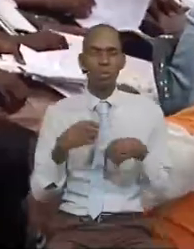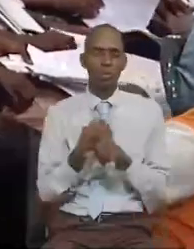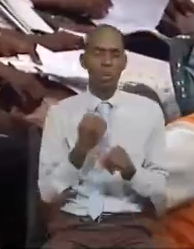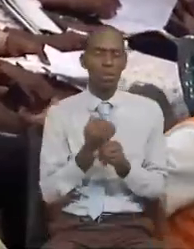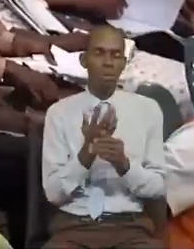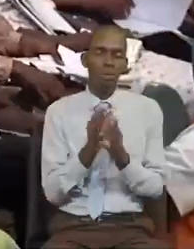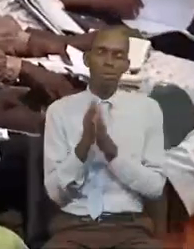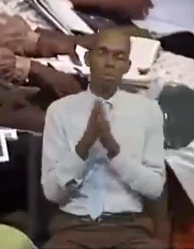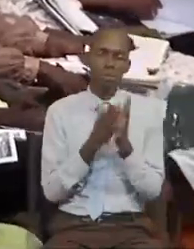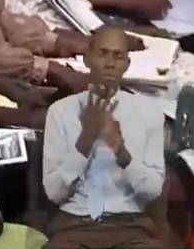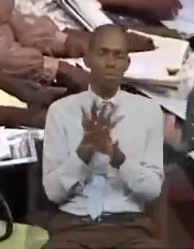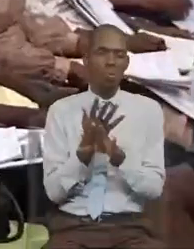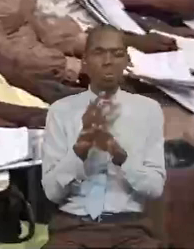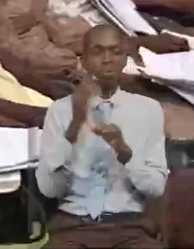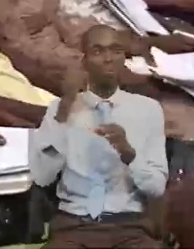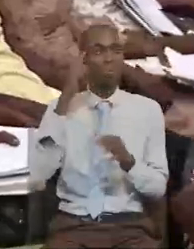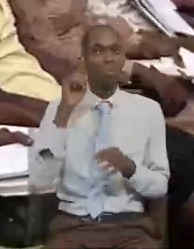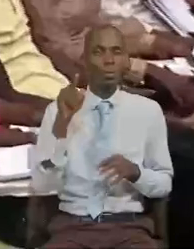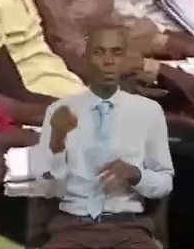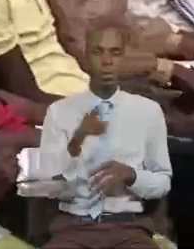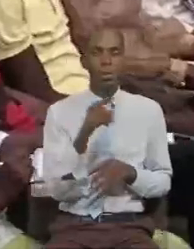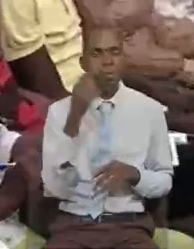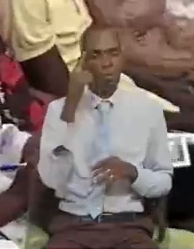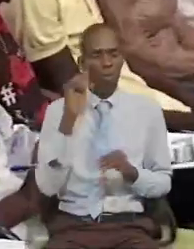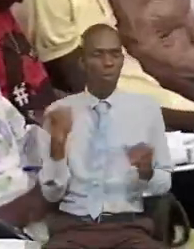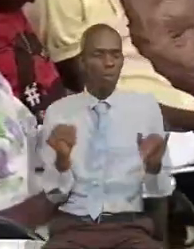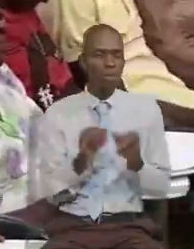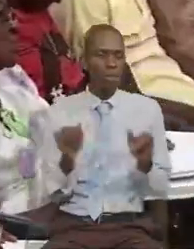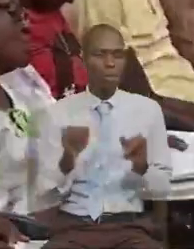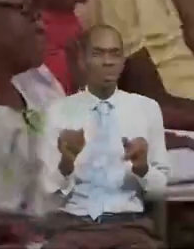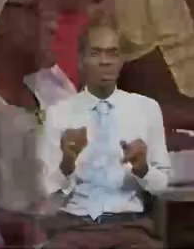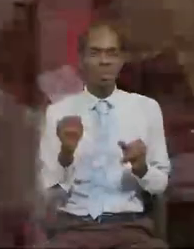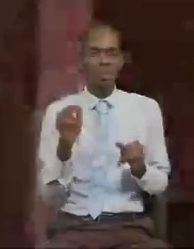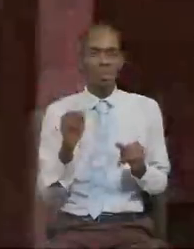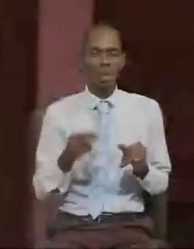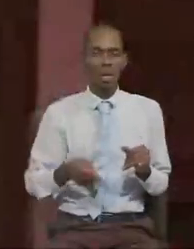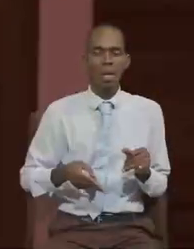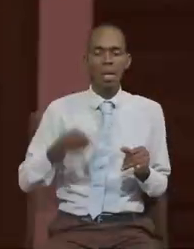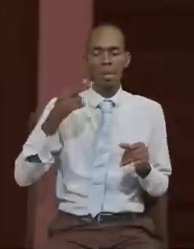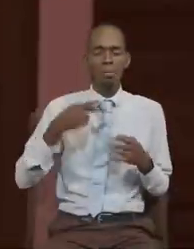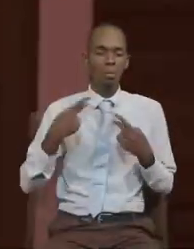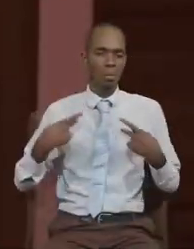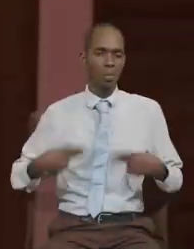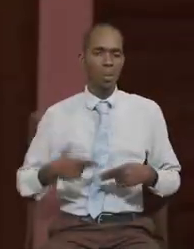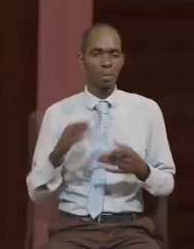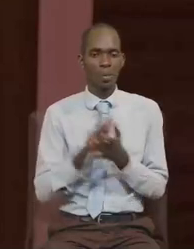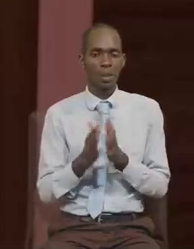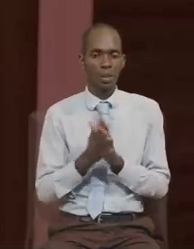26. Il nous convenait en effet d'avoir un souverain sacrificateur comme lui, saint,